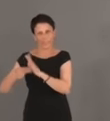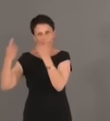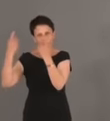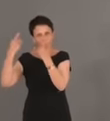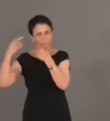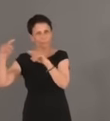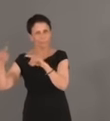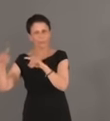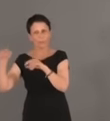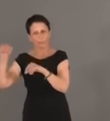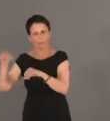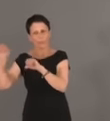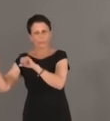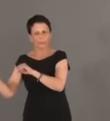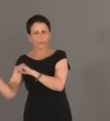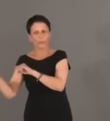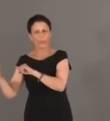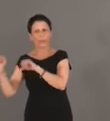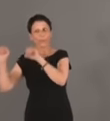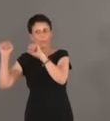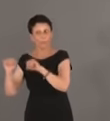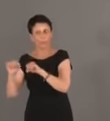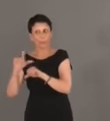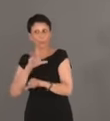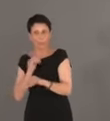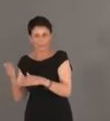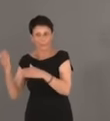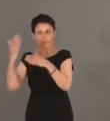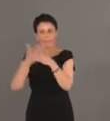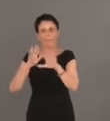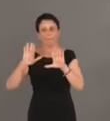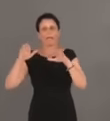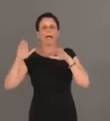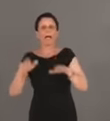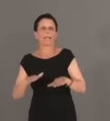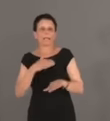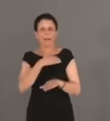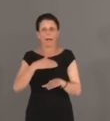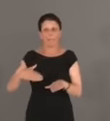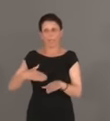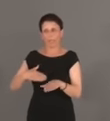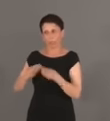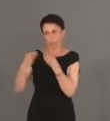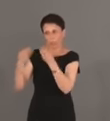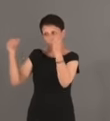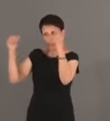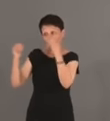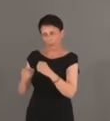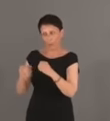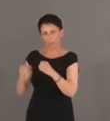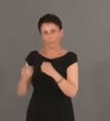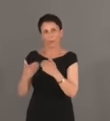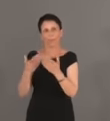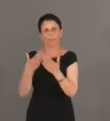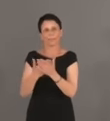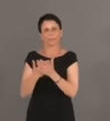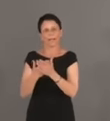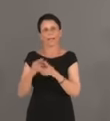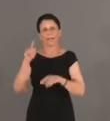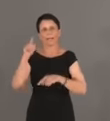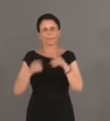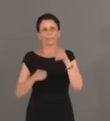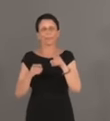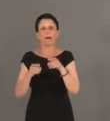force publique. Il attend votre feu vert, Monsieur le maire, un feu vert qui dépend du projet qui serait celui de la